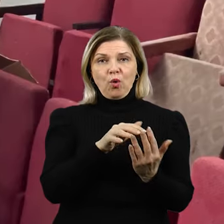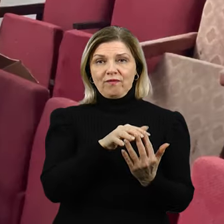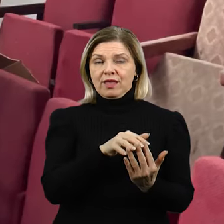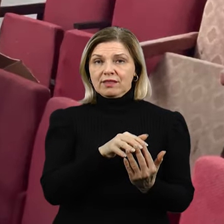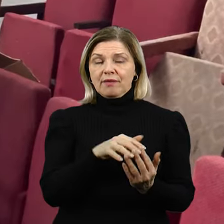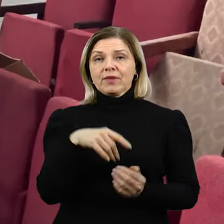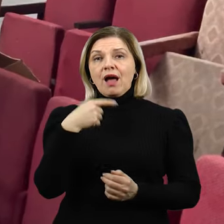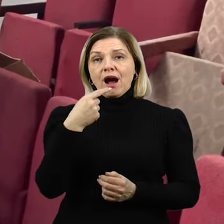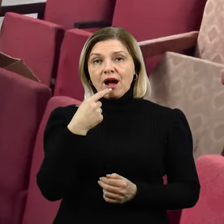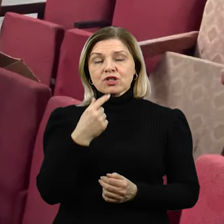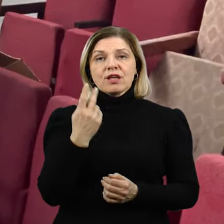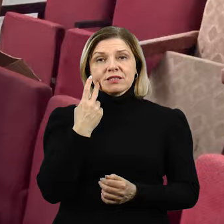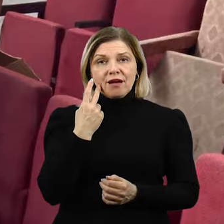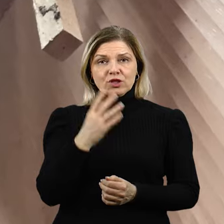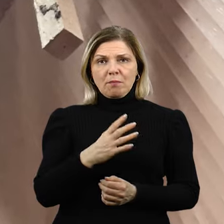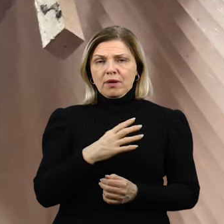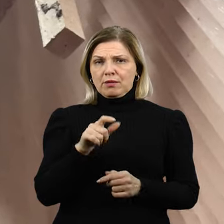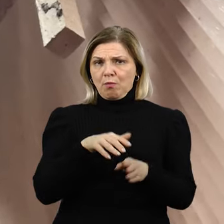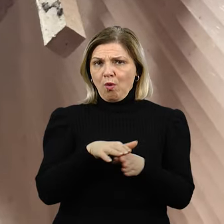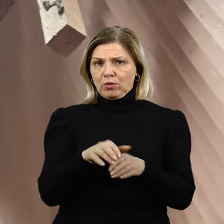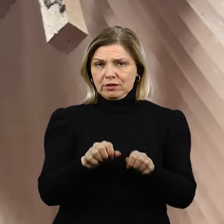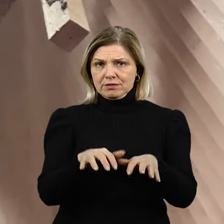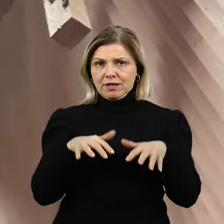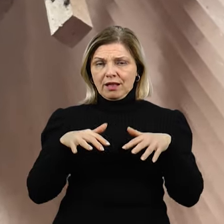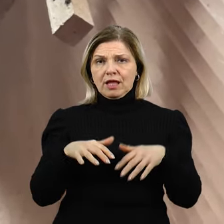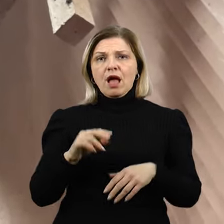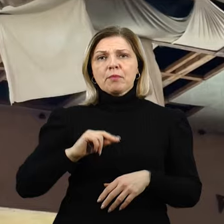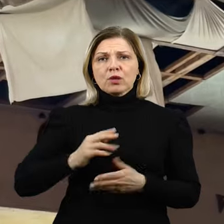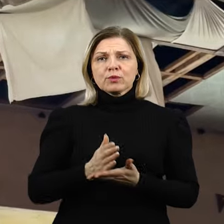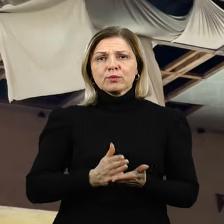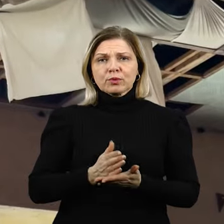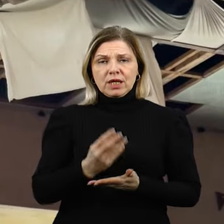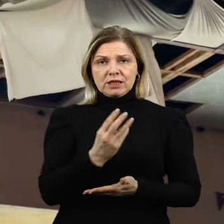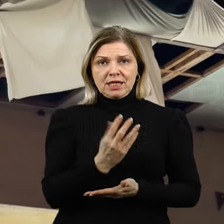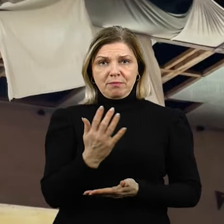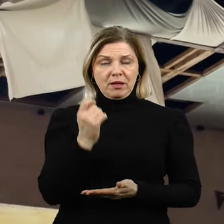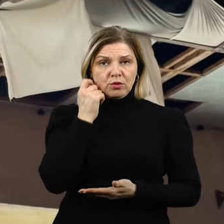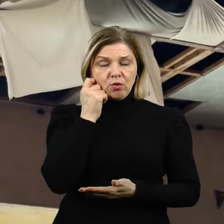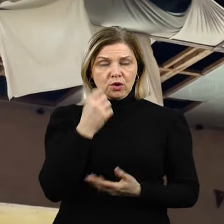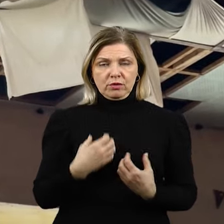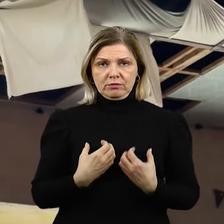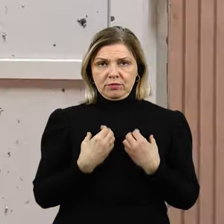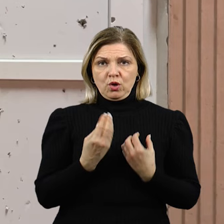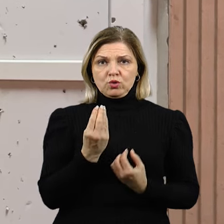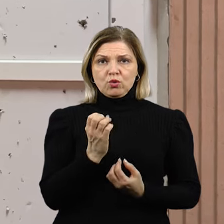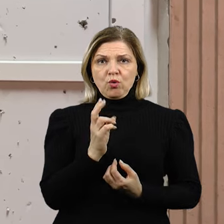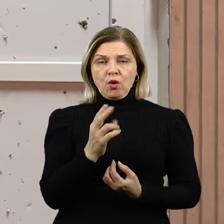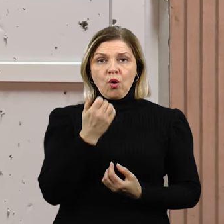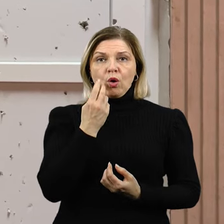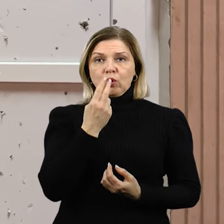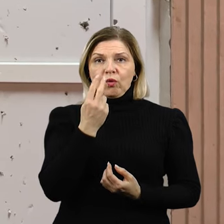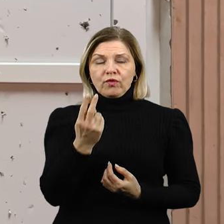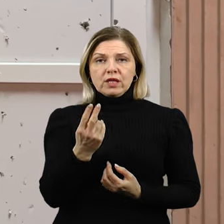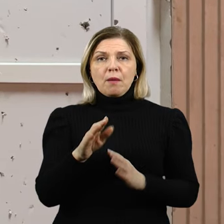війни. Каже, майже завжди був аншлаг. Пропрацював тут 35 років і був шокований, коли побачив будівлю після